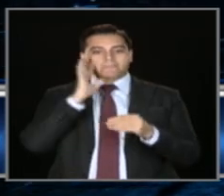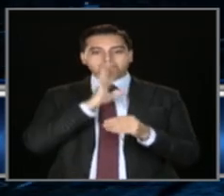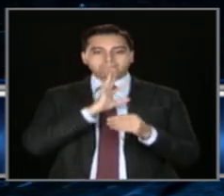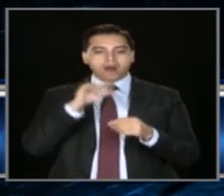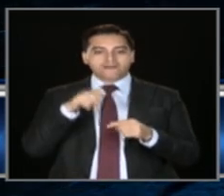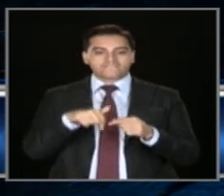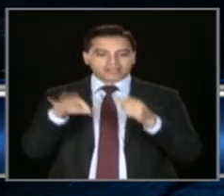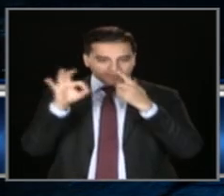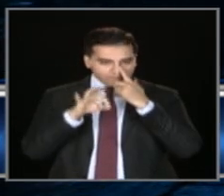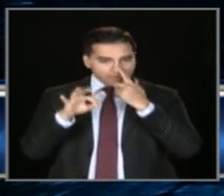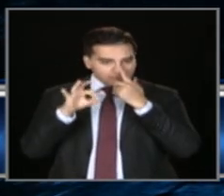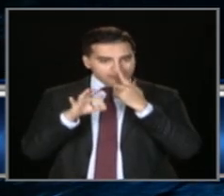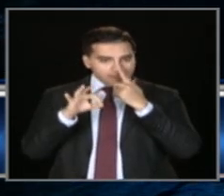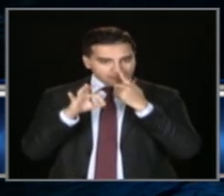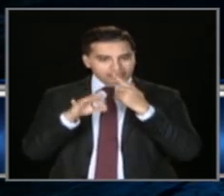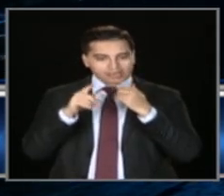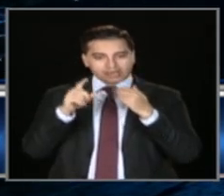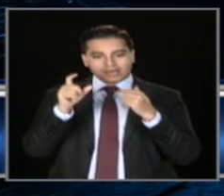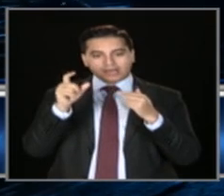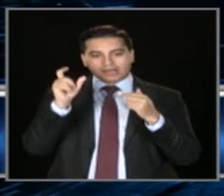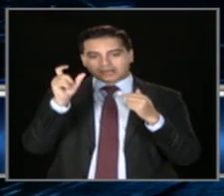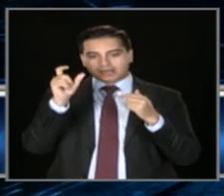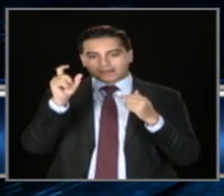2023، فمن هو؟